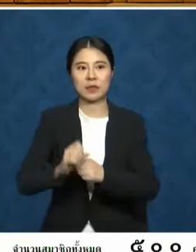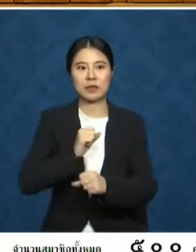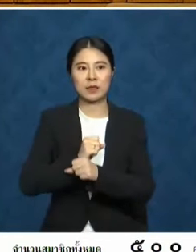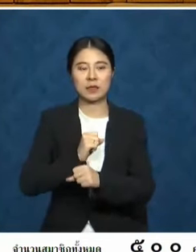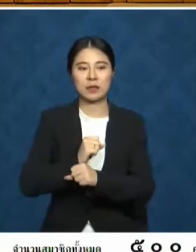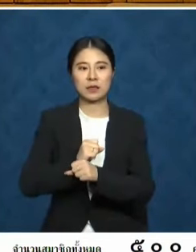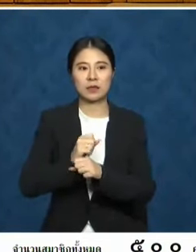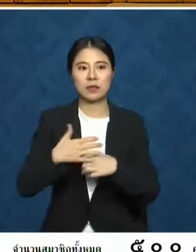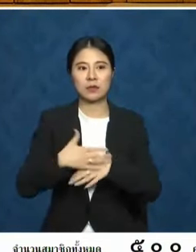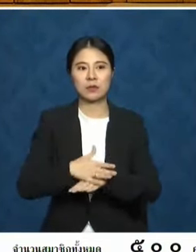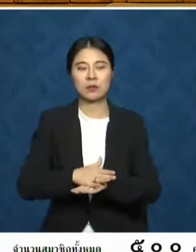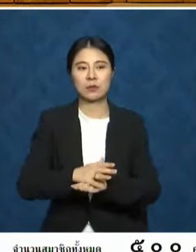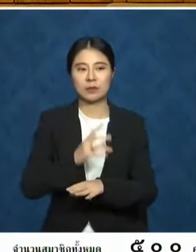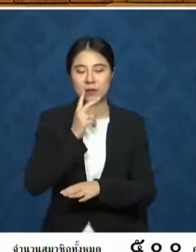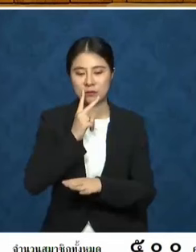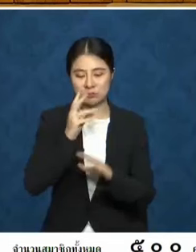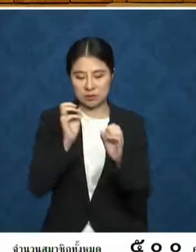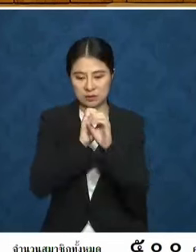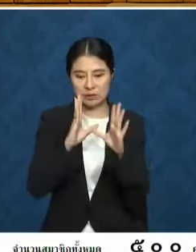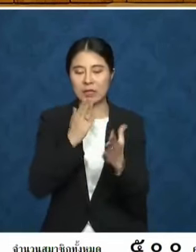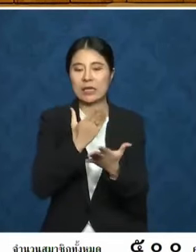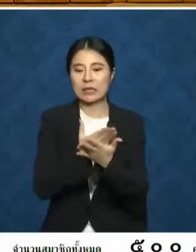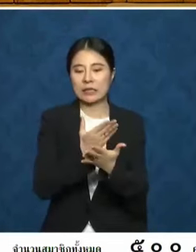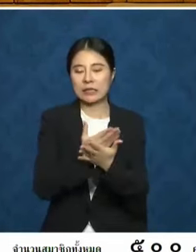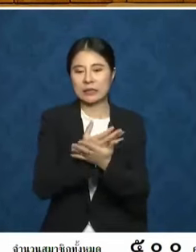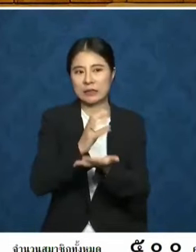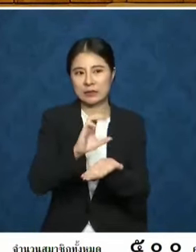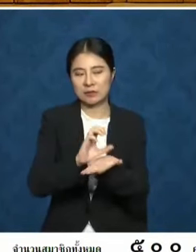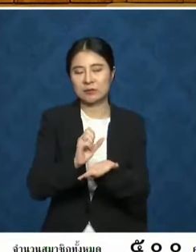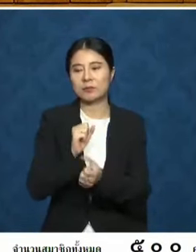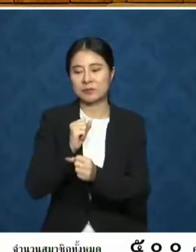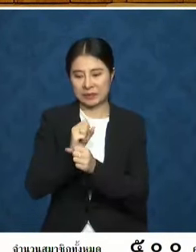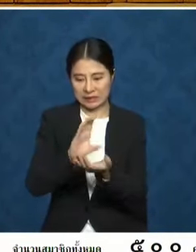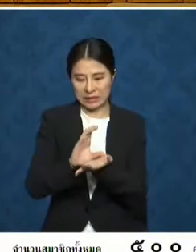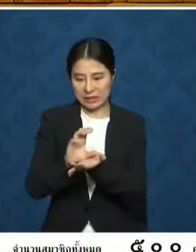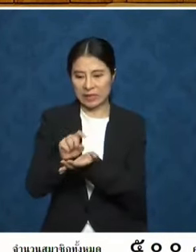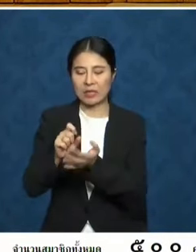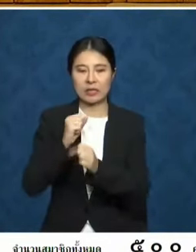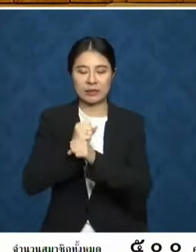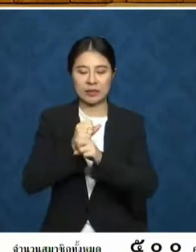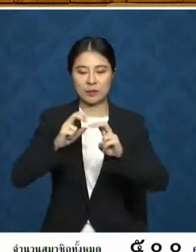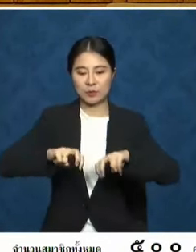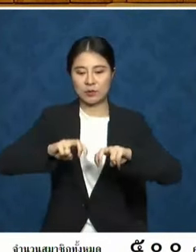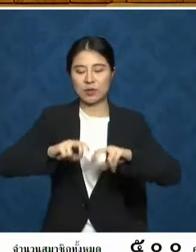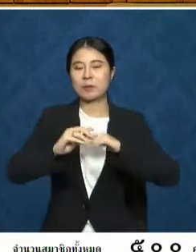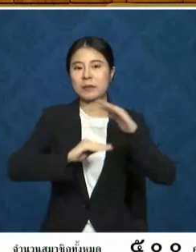ในการทำให้เห็นว่างทุกบาทที่ขยับขึ้นเราจะทำใหมันดีขึ้นด้วยกันนะครั